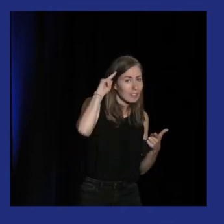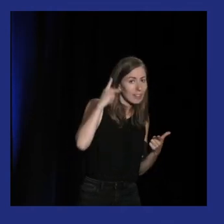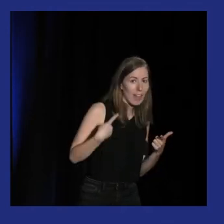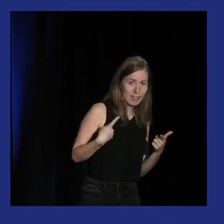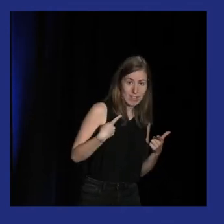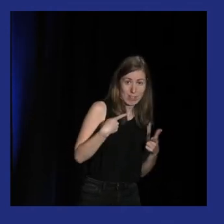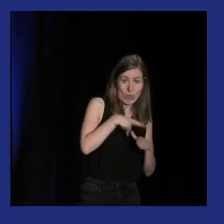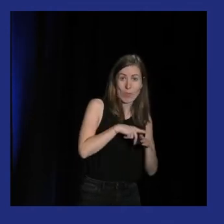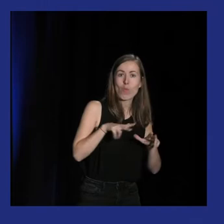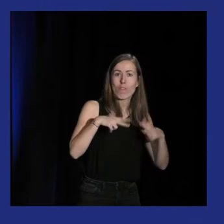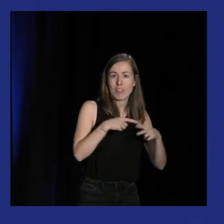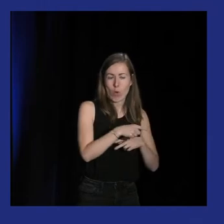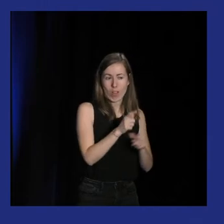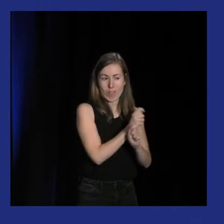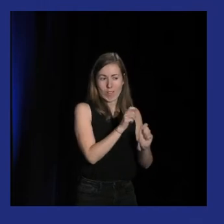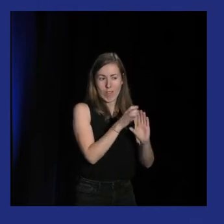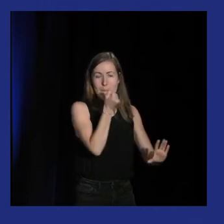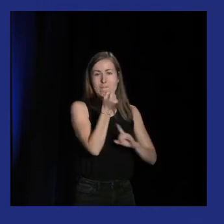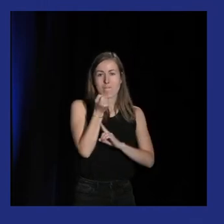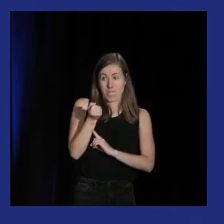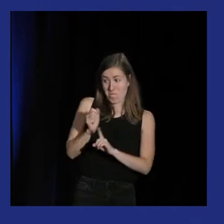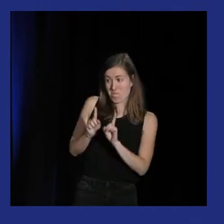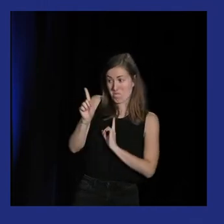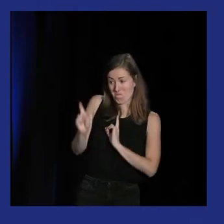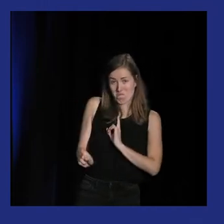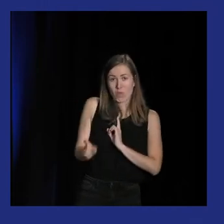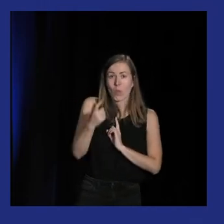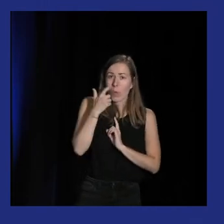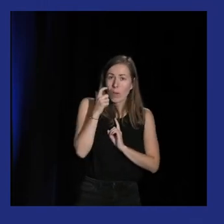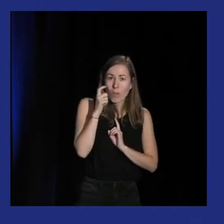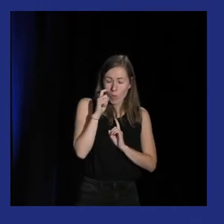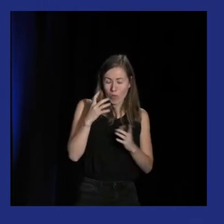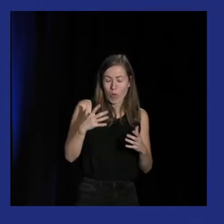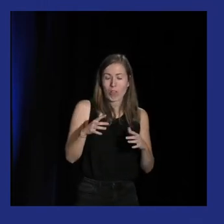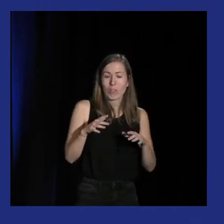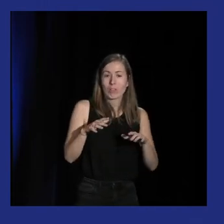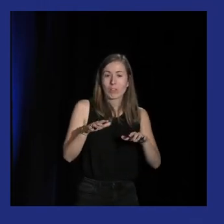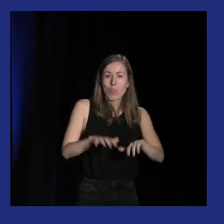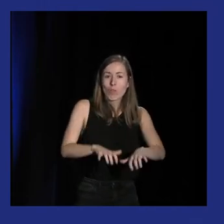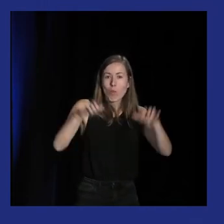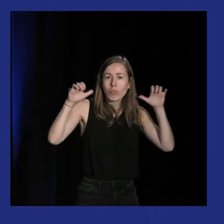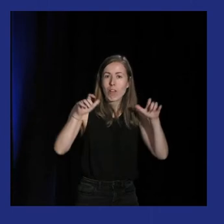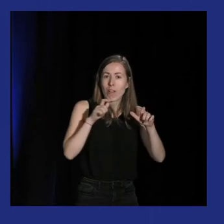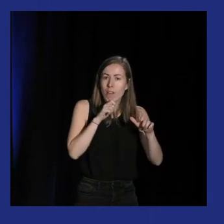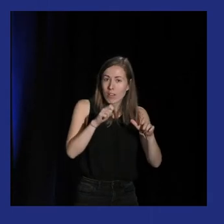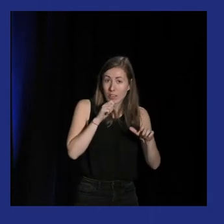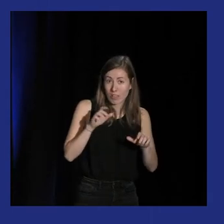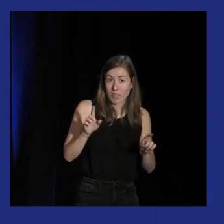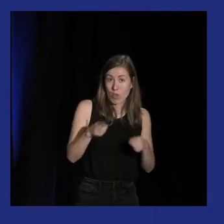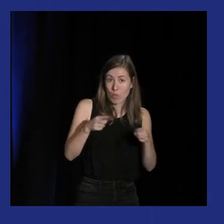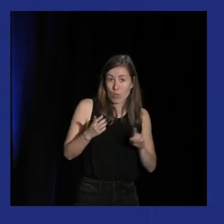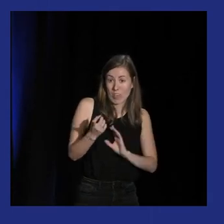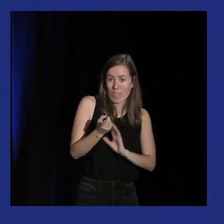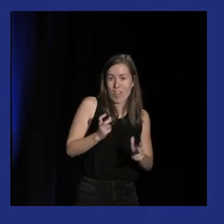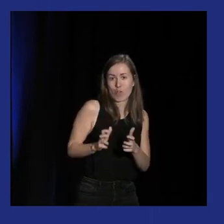après-midi on voit aujourd'hui que les concerts de musique de jeux vidéo commencent à intéresser et être organisé